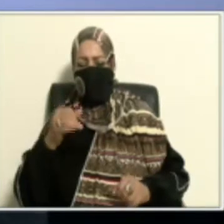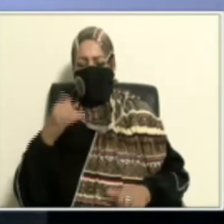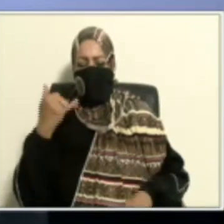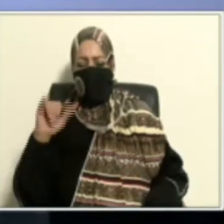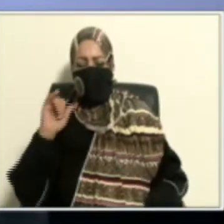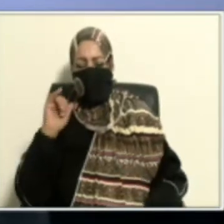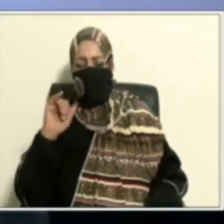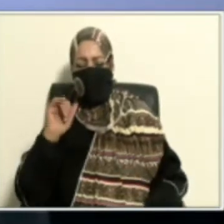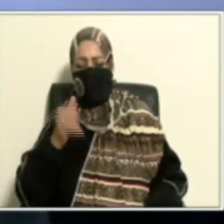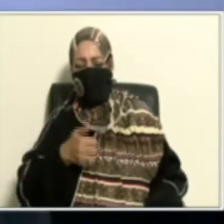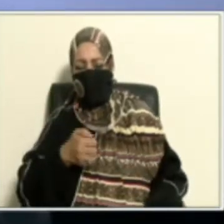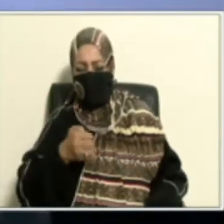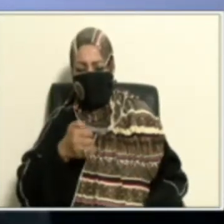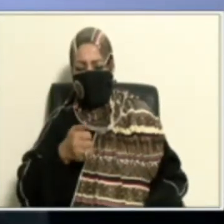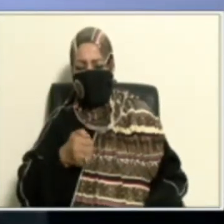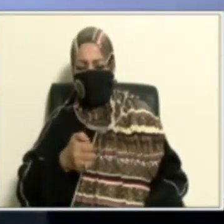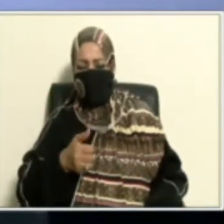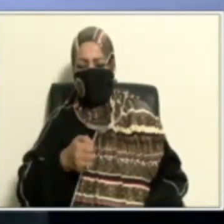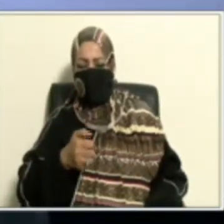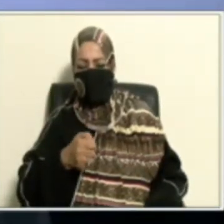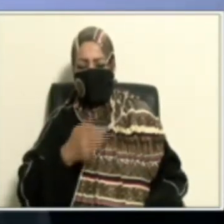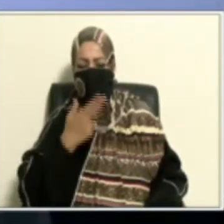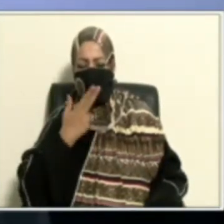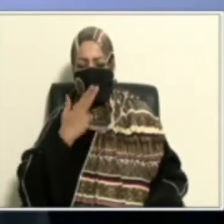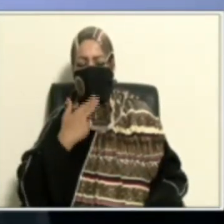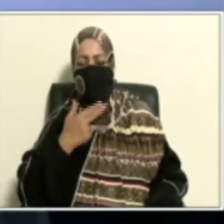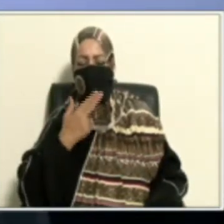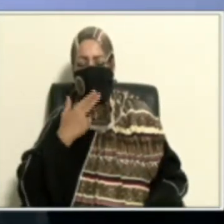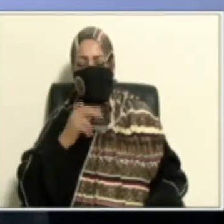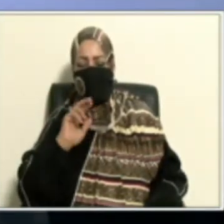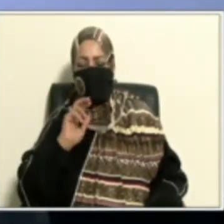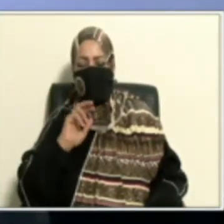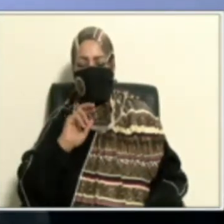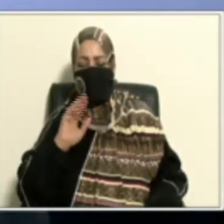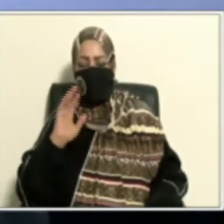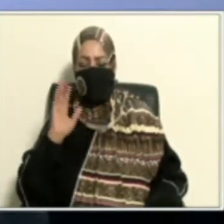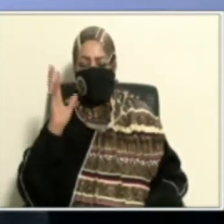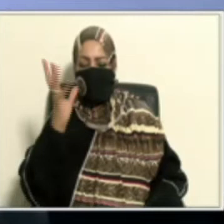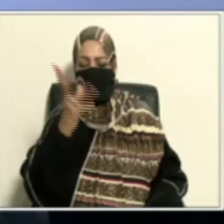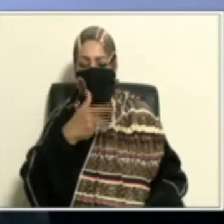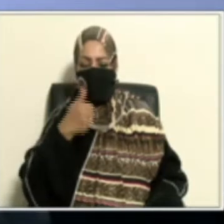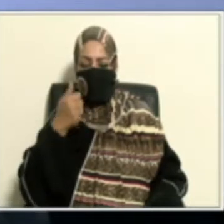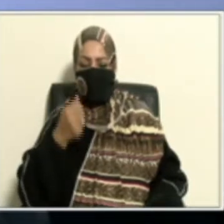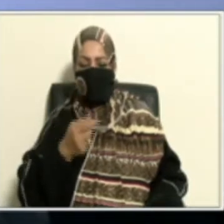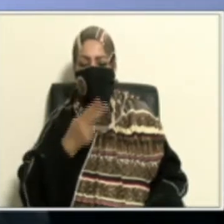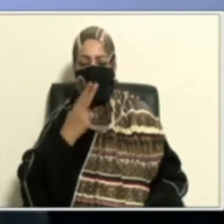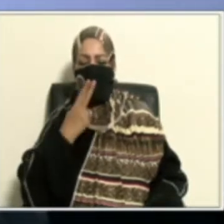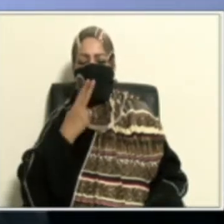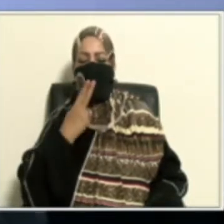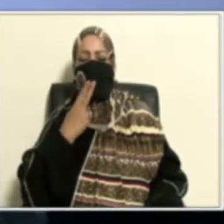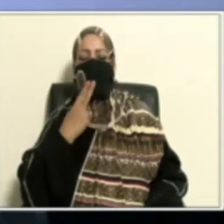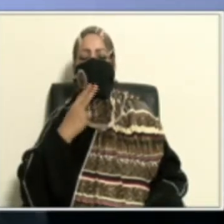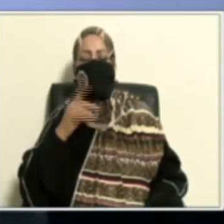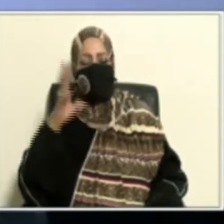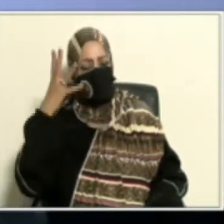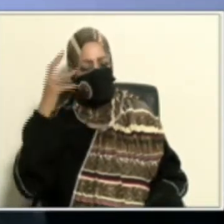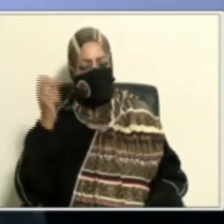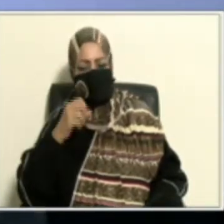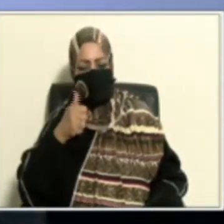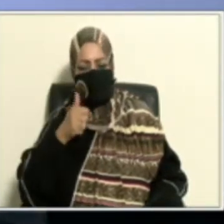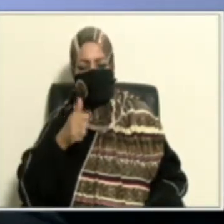معين لي على العبادة، فهذا لا حرج فيه بإذن الله تعالى. ينبغي التفرقة بين